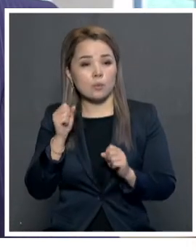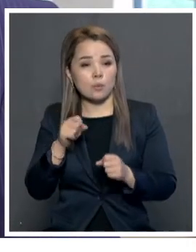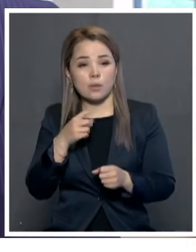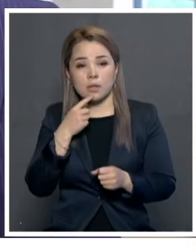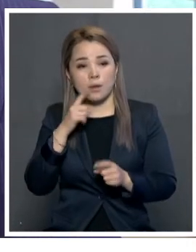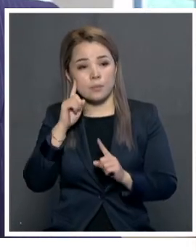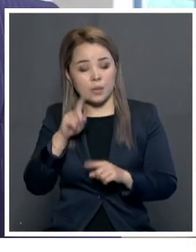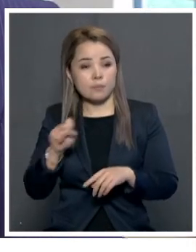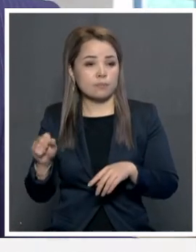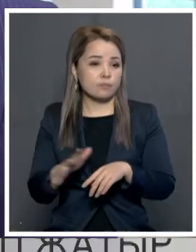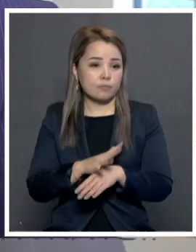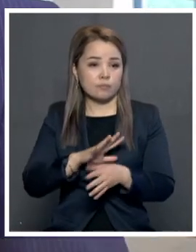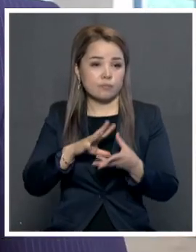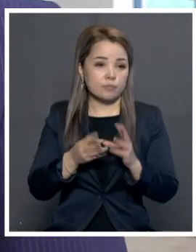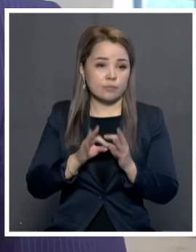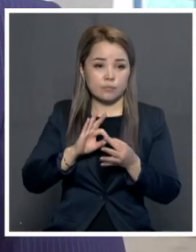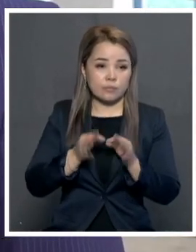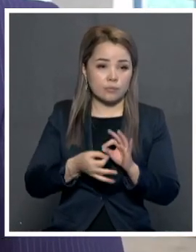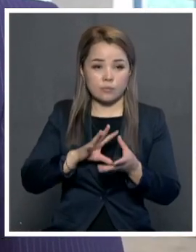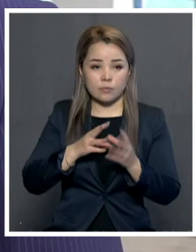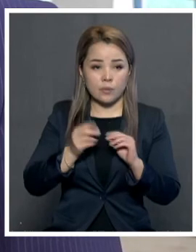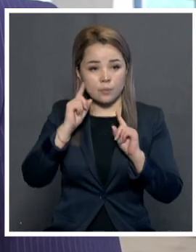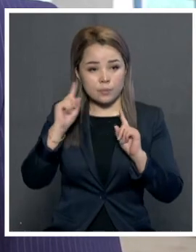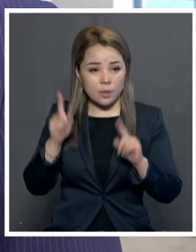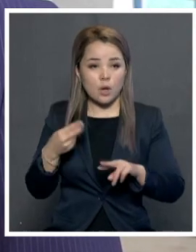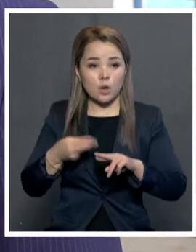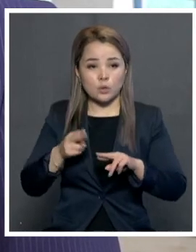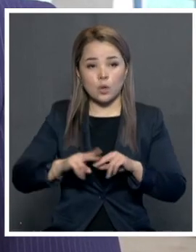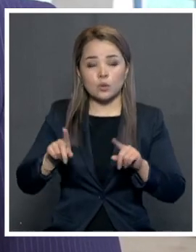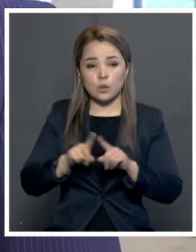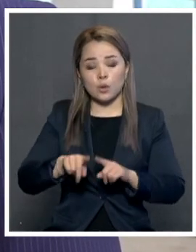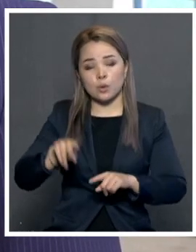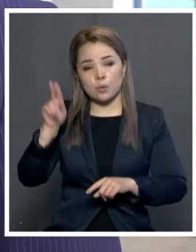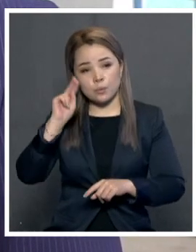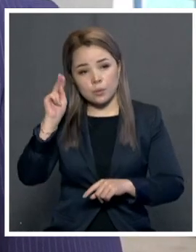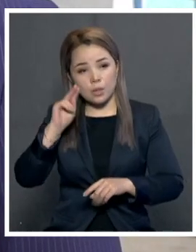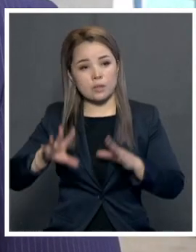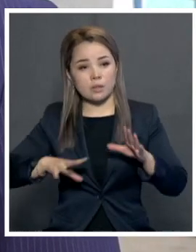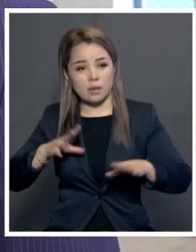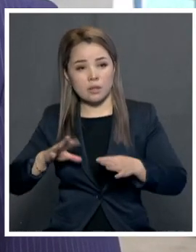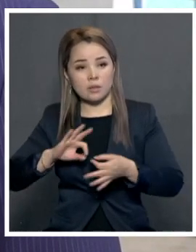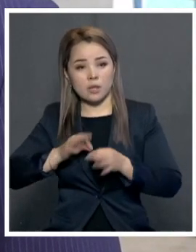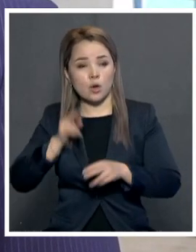тұрады. Шаруашылықтарда өздерінің де кісілері бар. Осындай техникаға үйренемін деген. Біз оларға да үйретеміз.